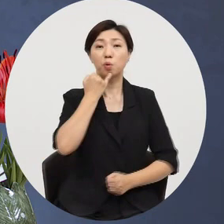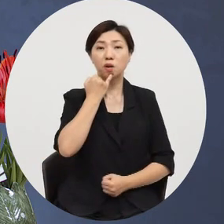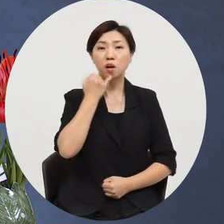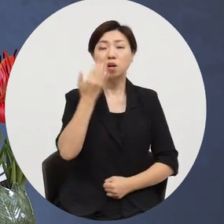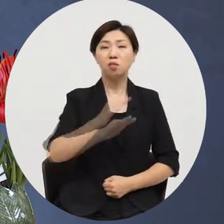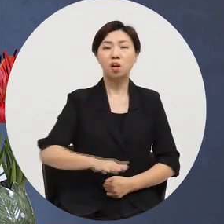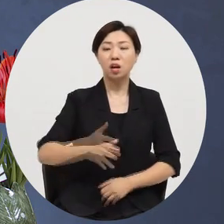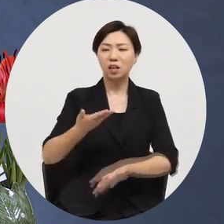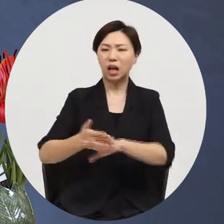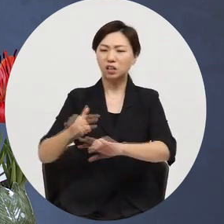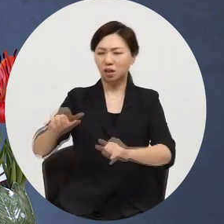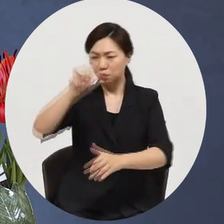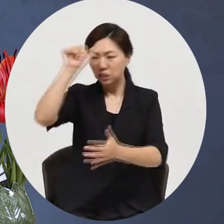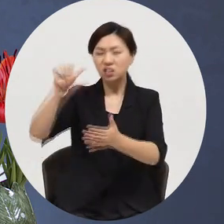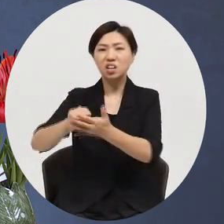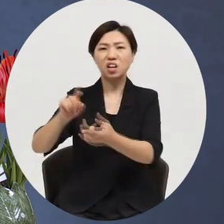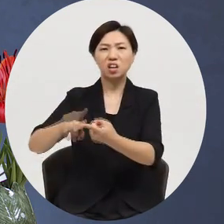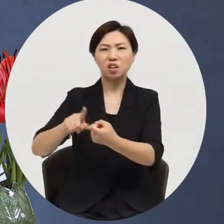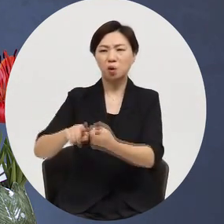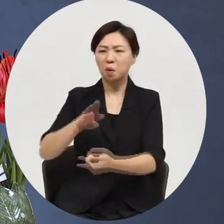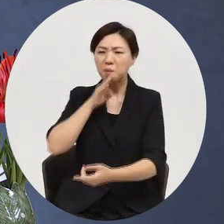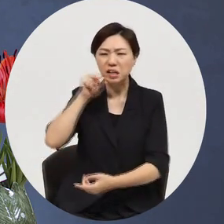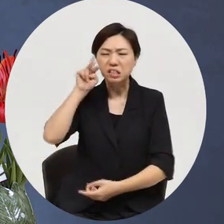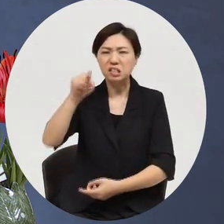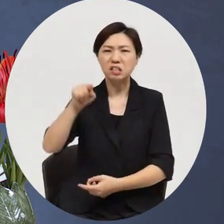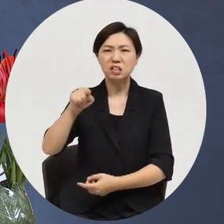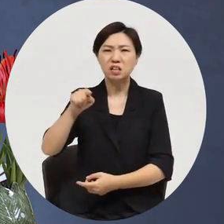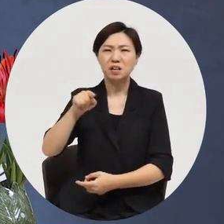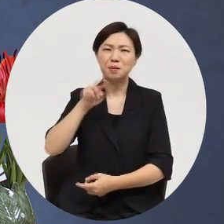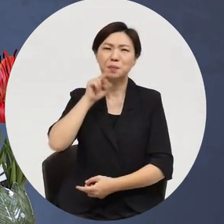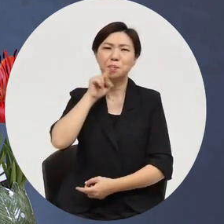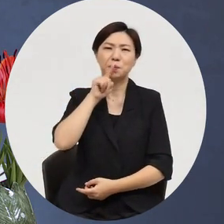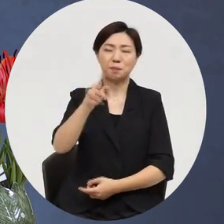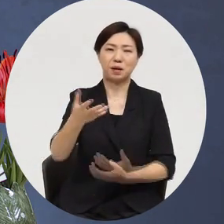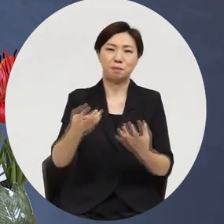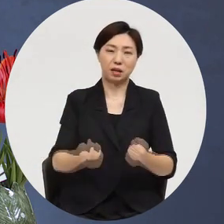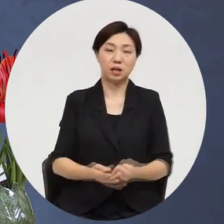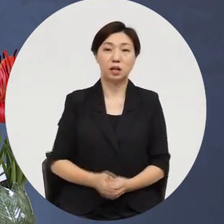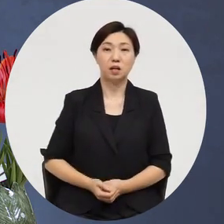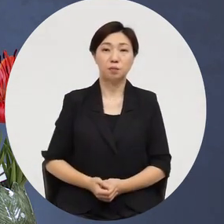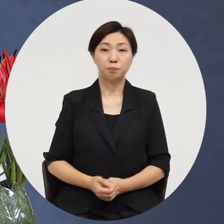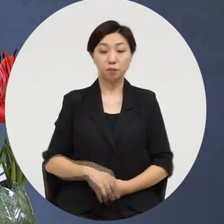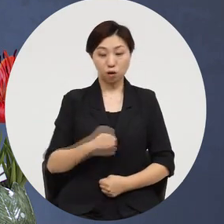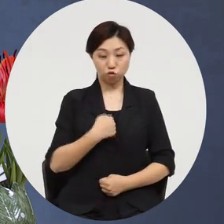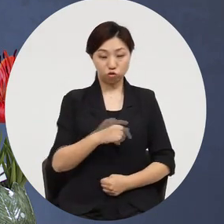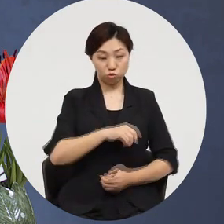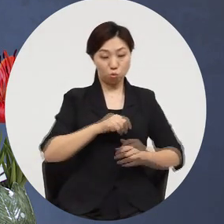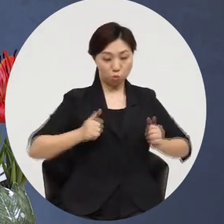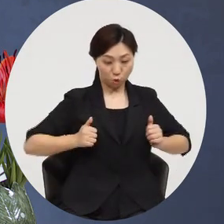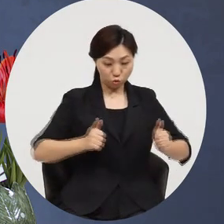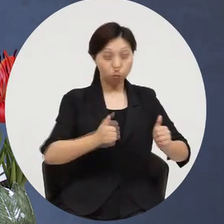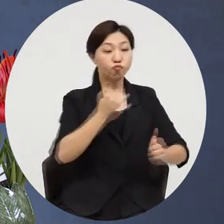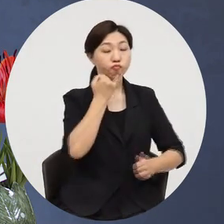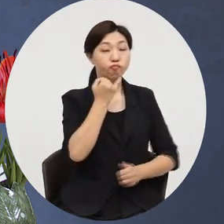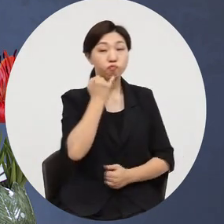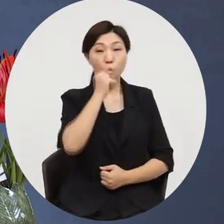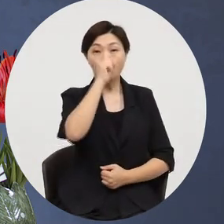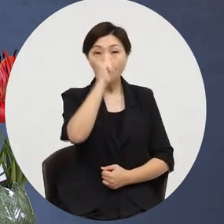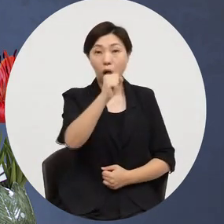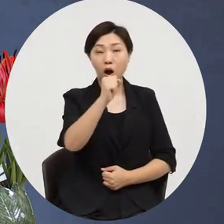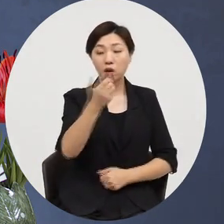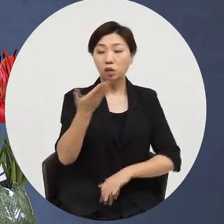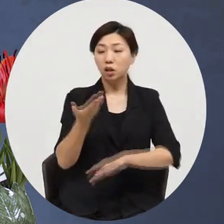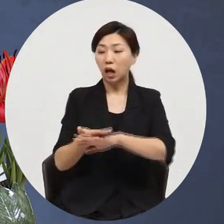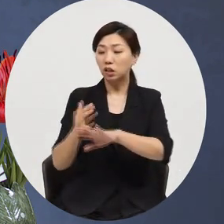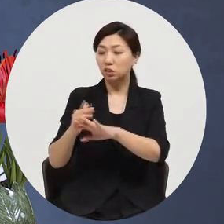남보고 시비한다는 거예요. 그래서 자기가 열심히 하는 걸 제가 뭐라 그런 게 아니라 자기가 열심히 하면 오케이 좋아. 그런데